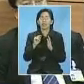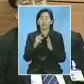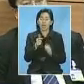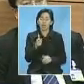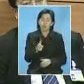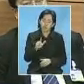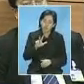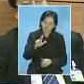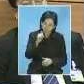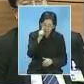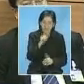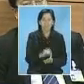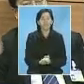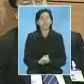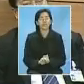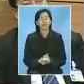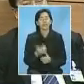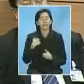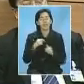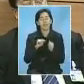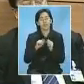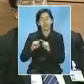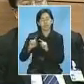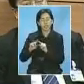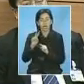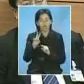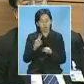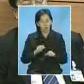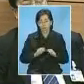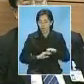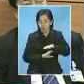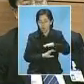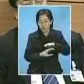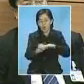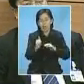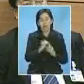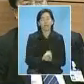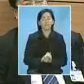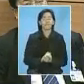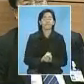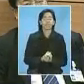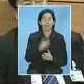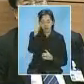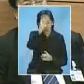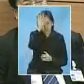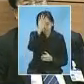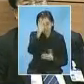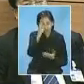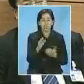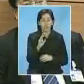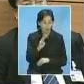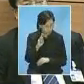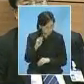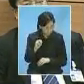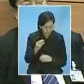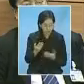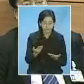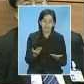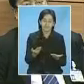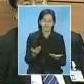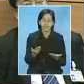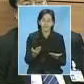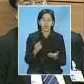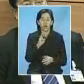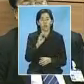3และได้ทั้ง 2เขตครับวิ่งคู่ขนานกันไปไม่ว่าเขตคองเตยเขตวัฒนาเ่อเขต